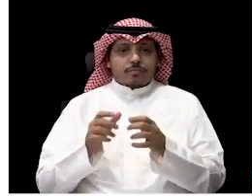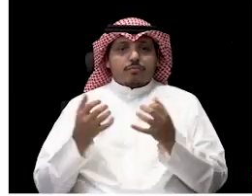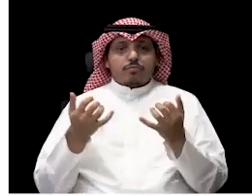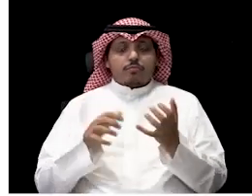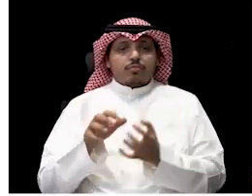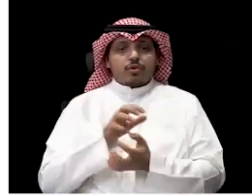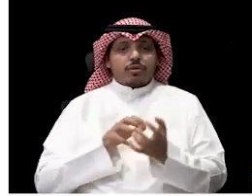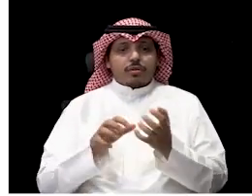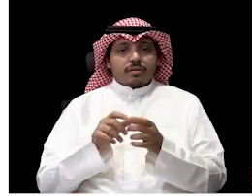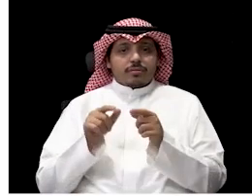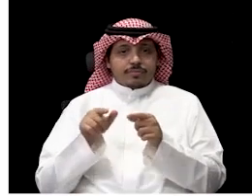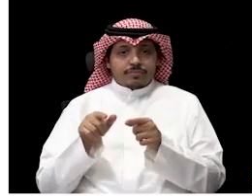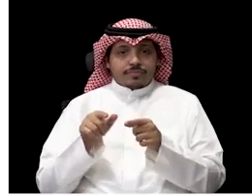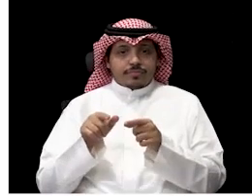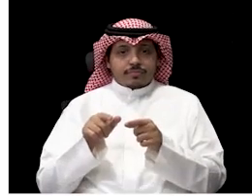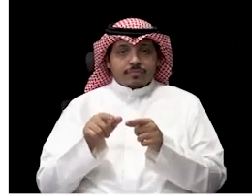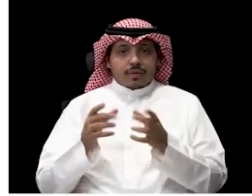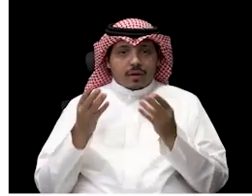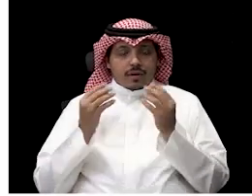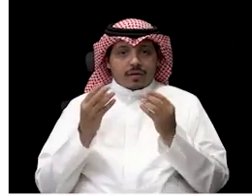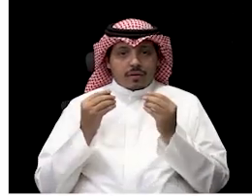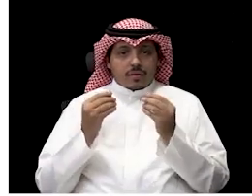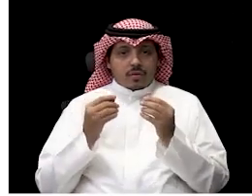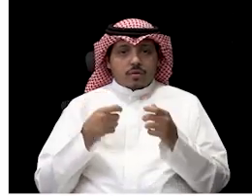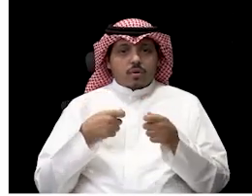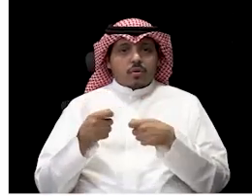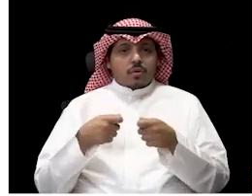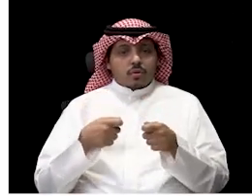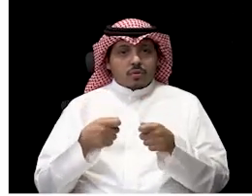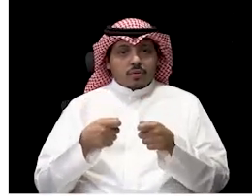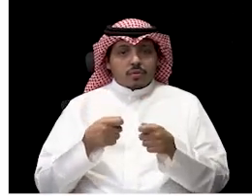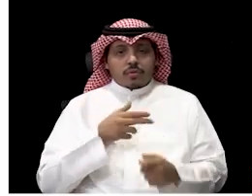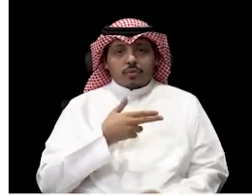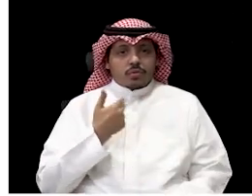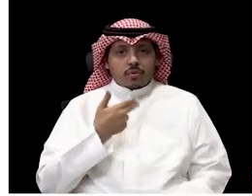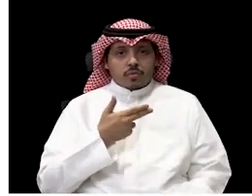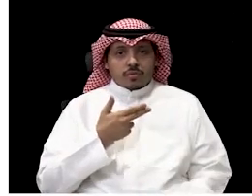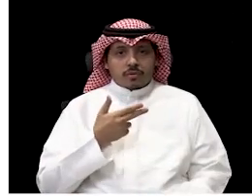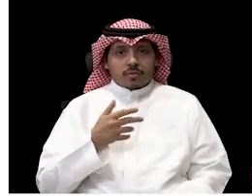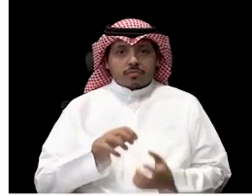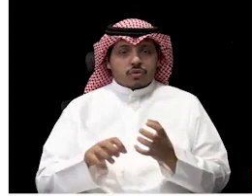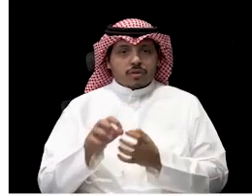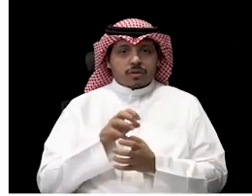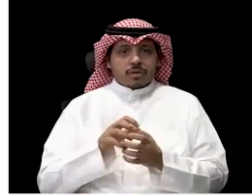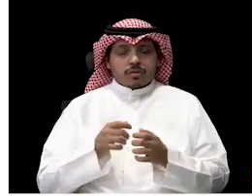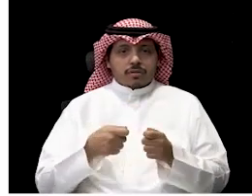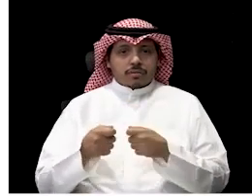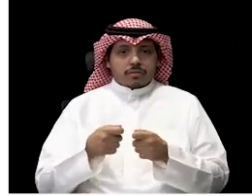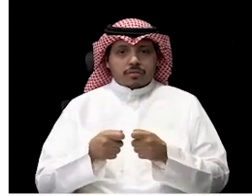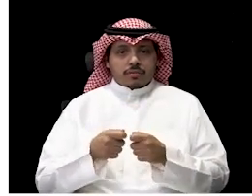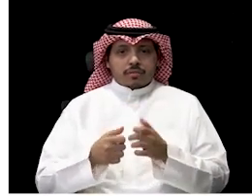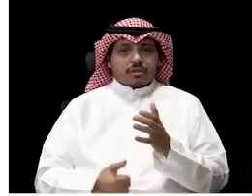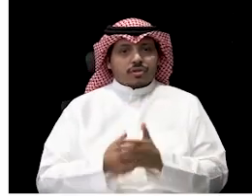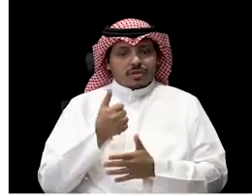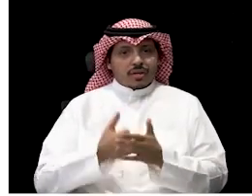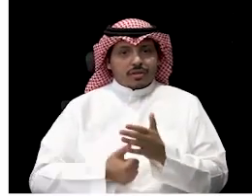المشكلات الاقتصادية الوطنية، التعرف على جهود الحكومة في حل المشكلات الاقتصادية. ما المقصود